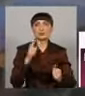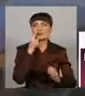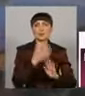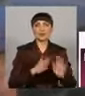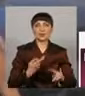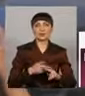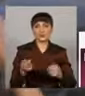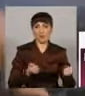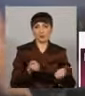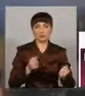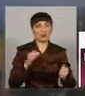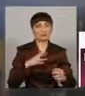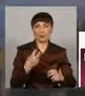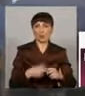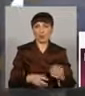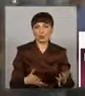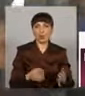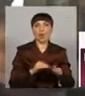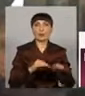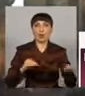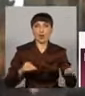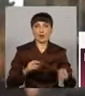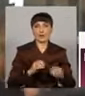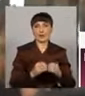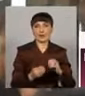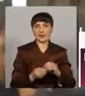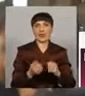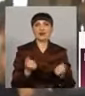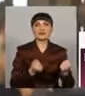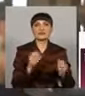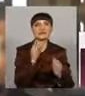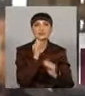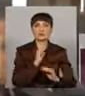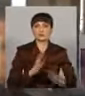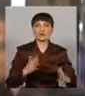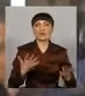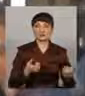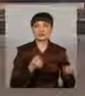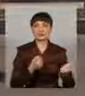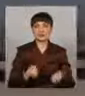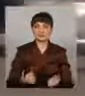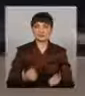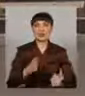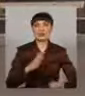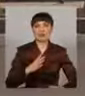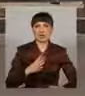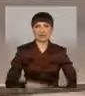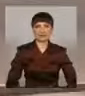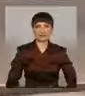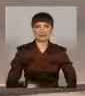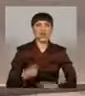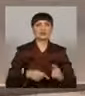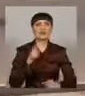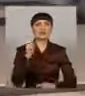это техника, может поломаться. Пробки – наша большая проблема. Водители не успевают. Вот и задерживаемся. Бывает. Через дорогу